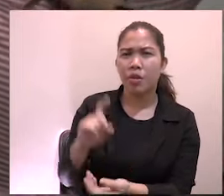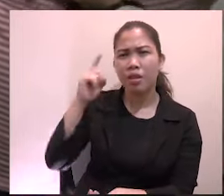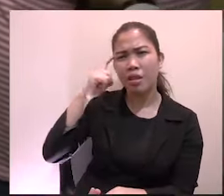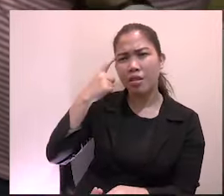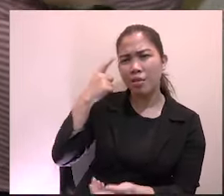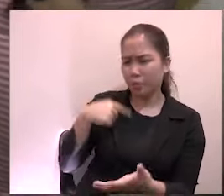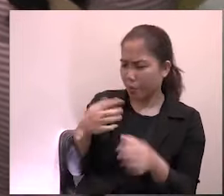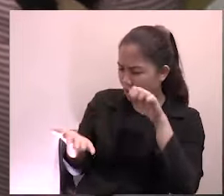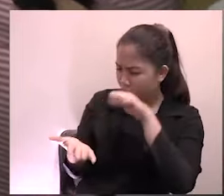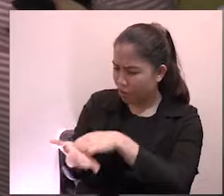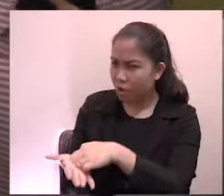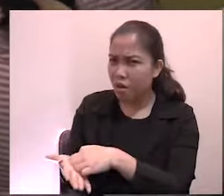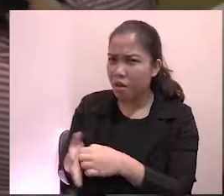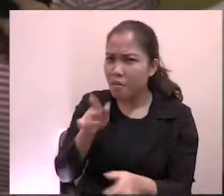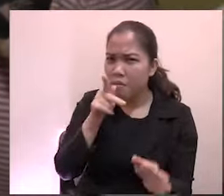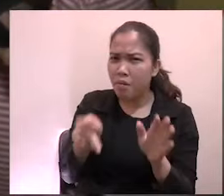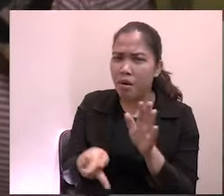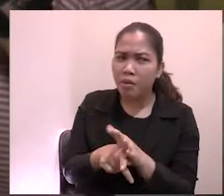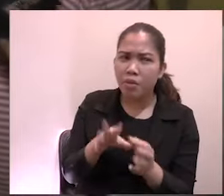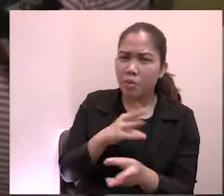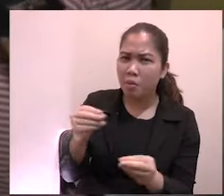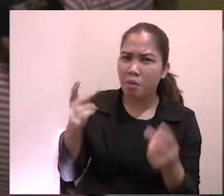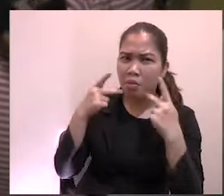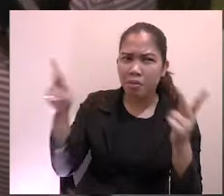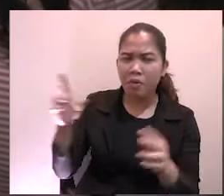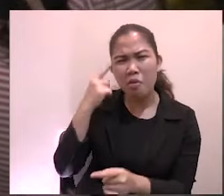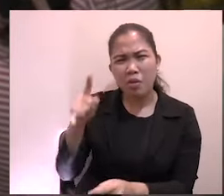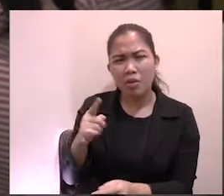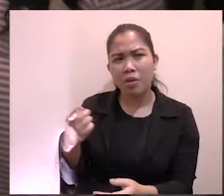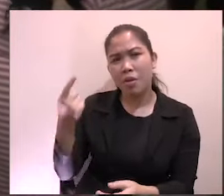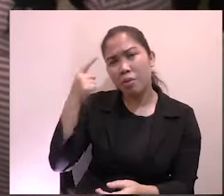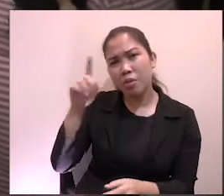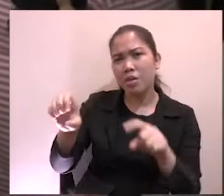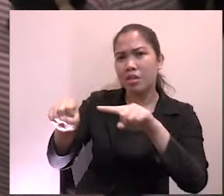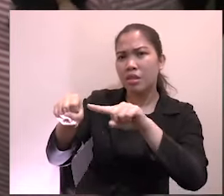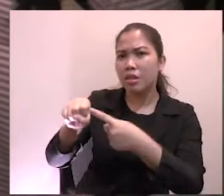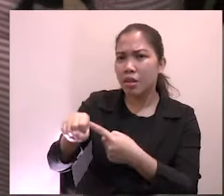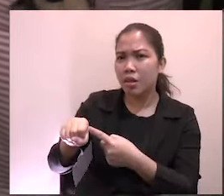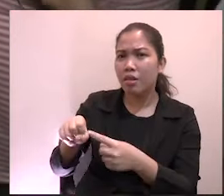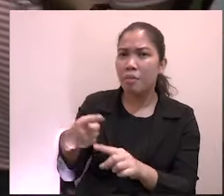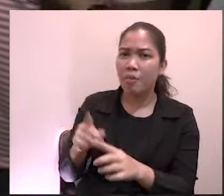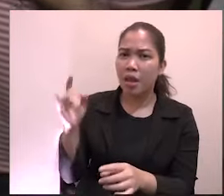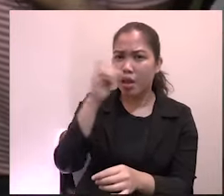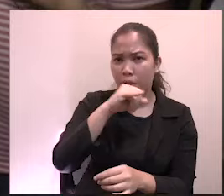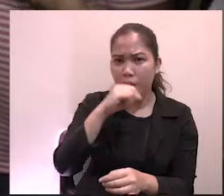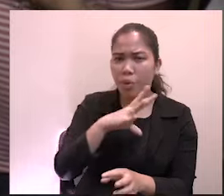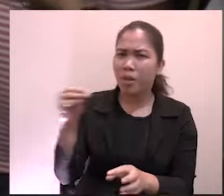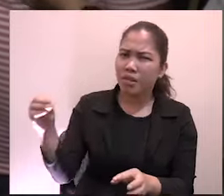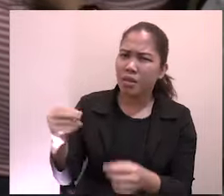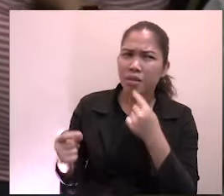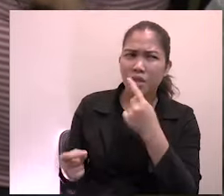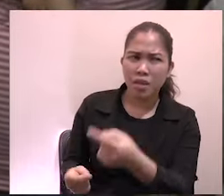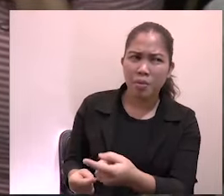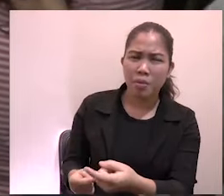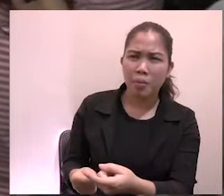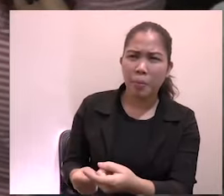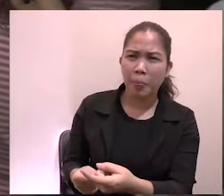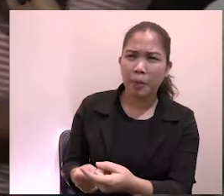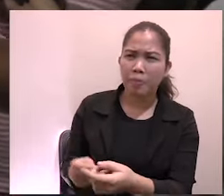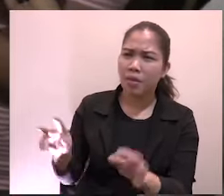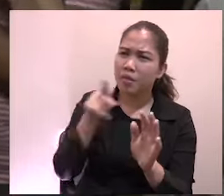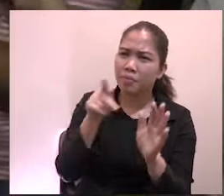na mag-enroll sila, private sila? Gusto ko i-public yung anak mo muna for a while kasi nagsisimula siya ulit sa Iloilo, di ba? Sabi mo, hindi pwede kasi sa private